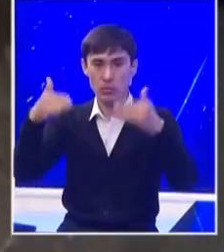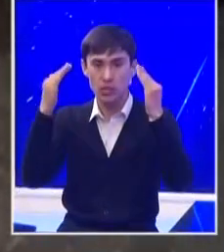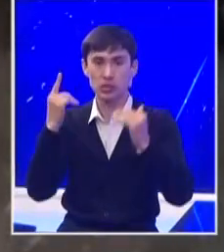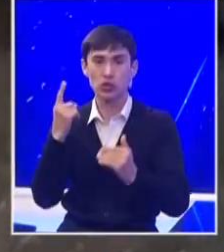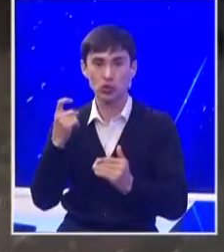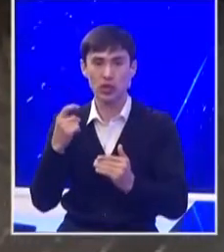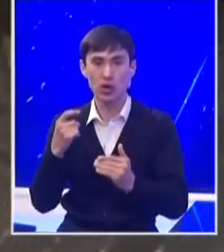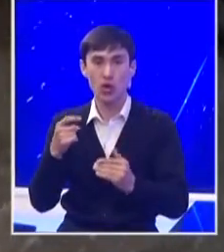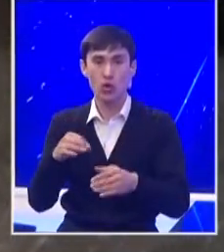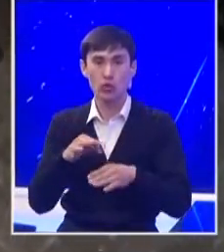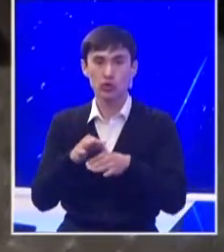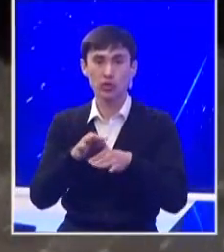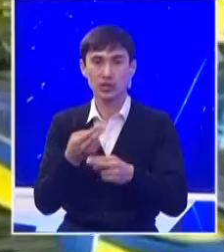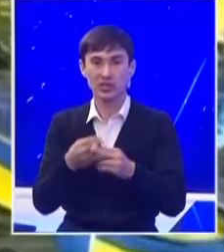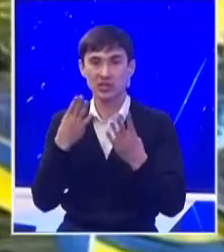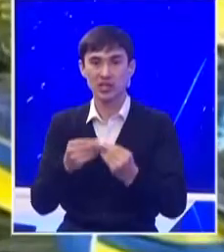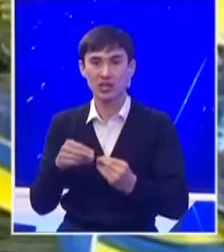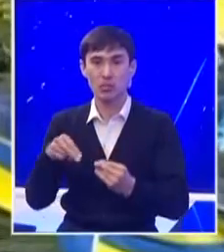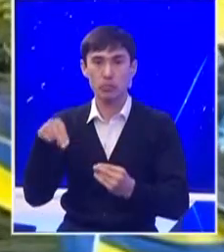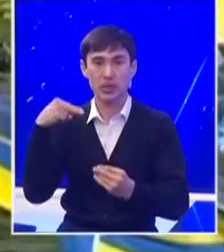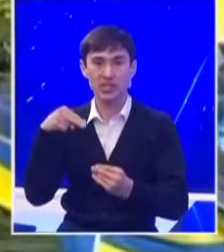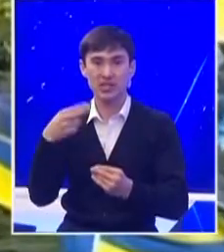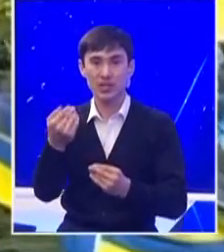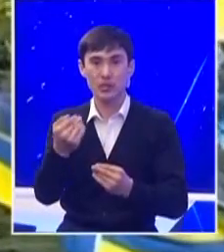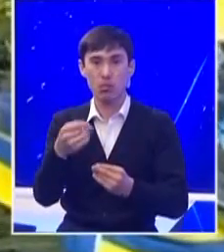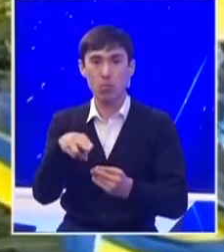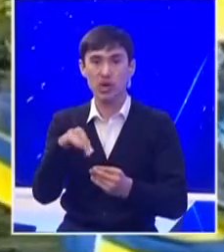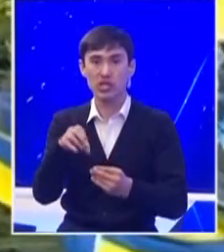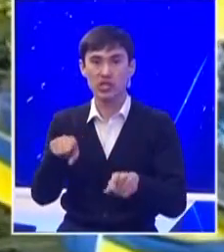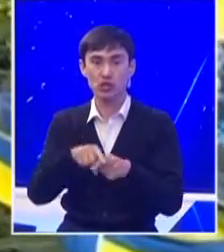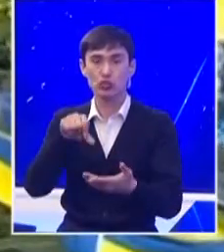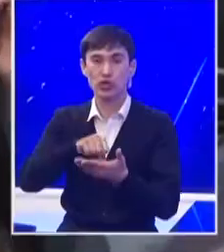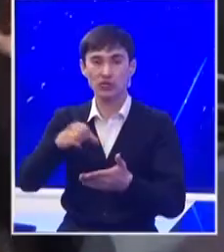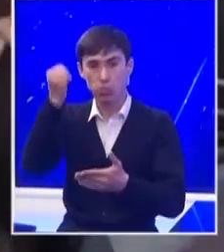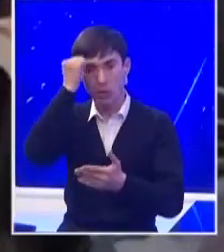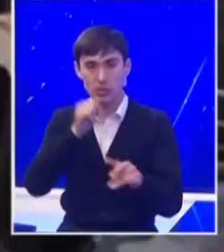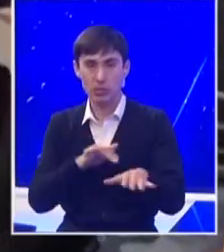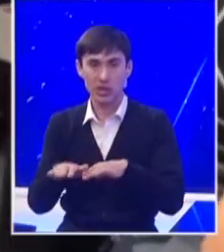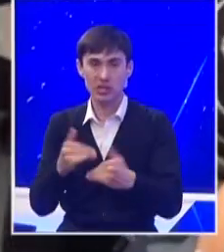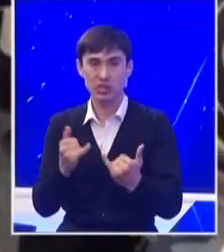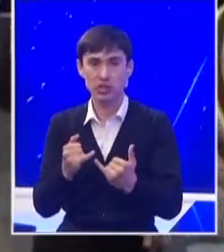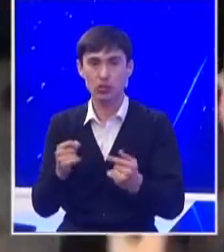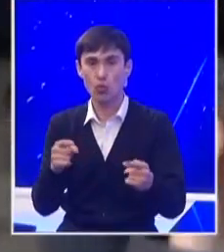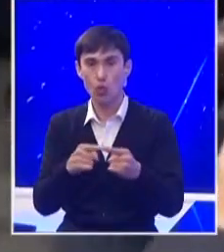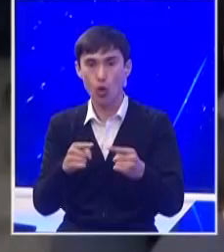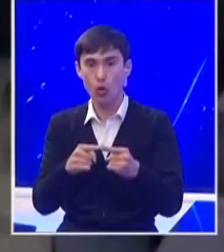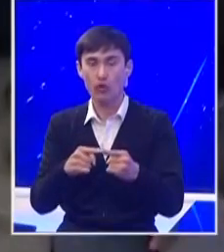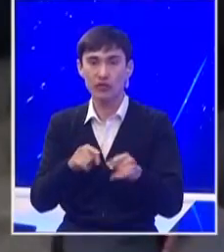этот день экс-президент Петр Порошенко также участвовал в памятных мероприятиях. Сейчас он является фигурантом уголовного